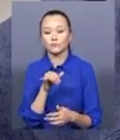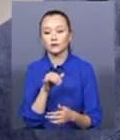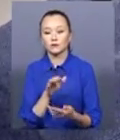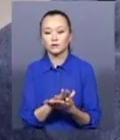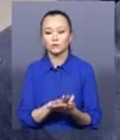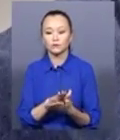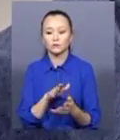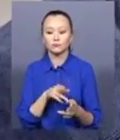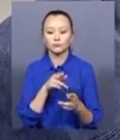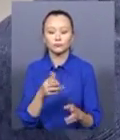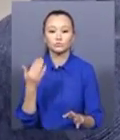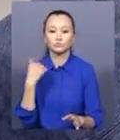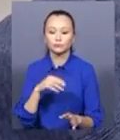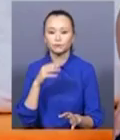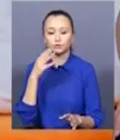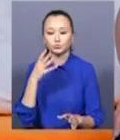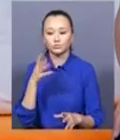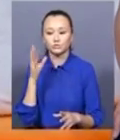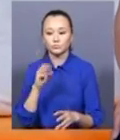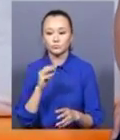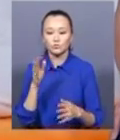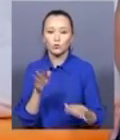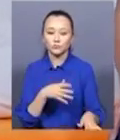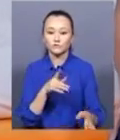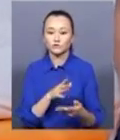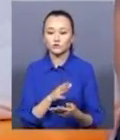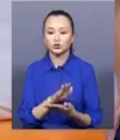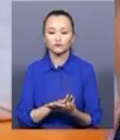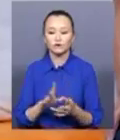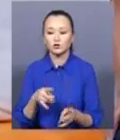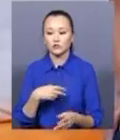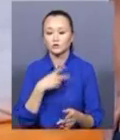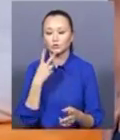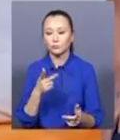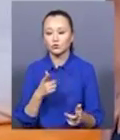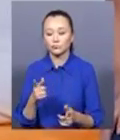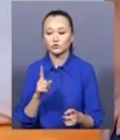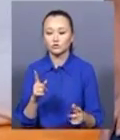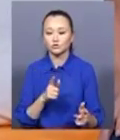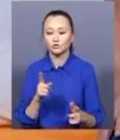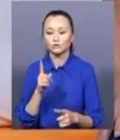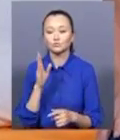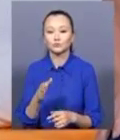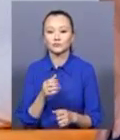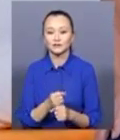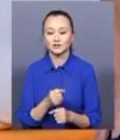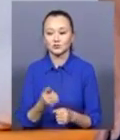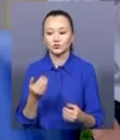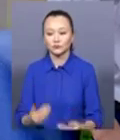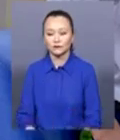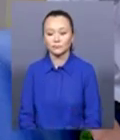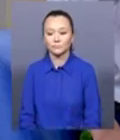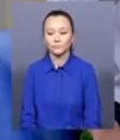никакого криминального прошлого и так далее. Отлично. И вот, я смотрю, вы уже подготовили что-то. Что вы будете делать сейчас?